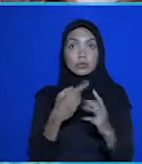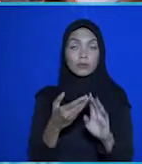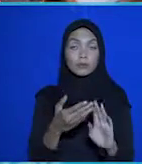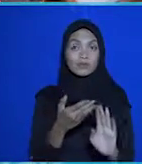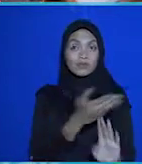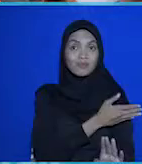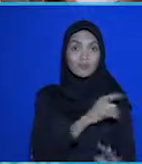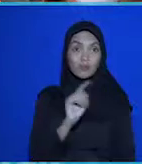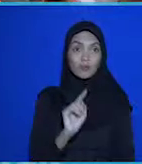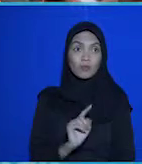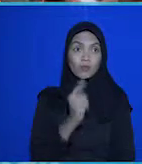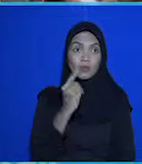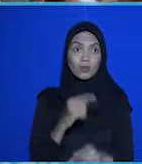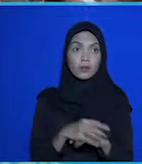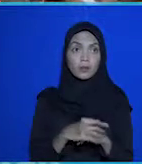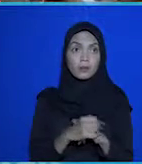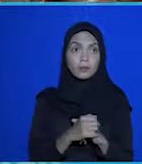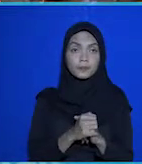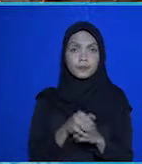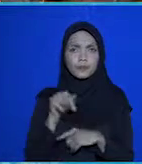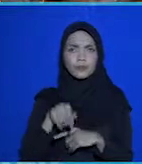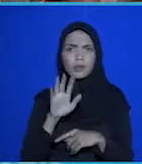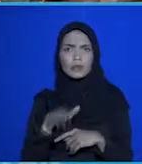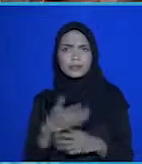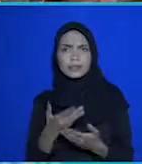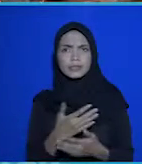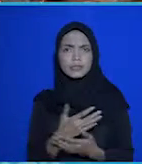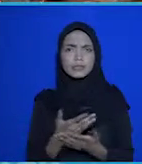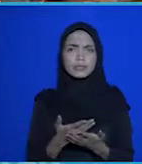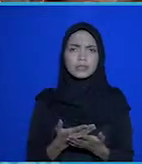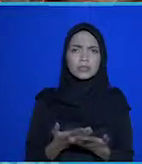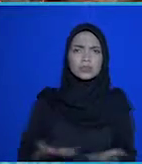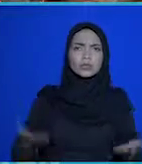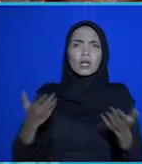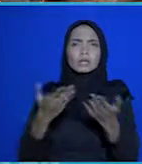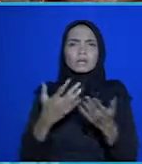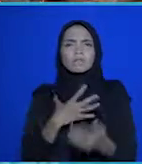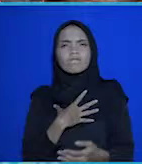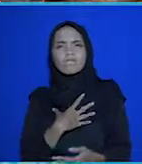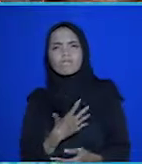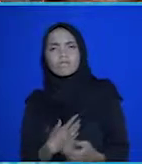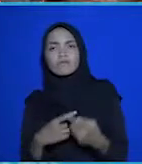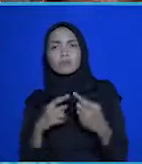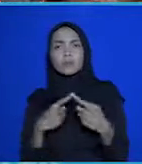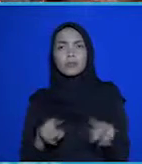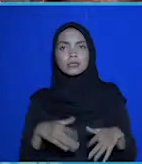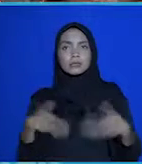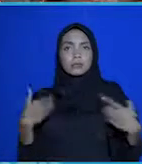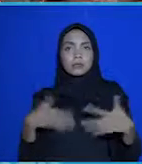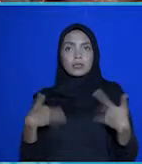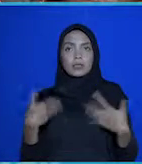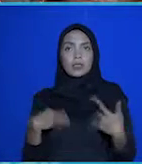kita ini, karena kita ini masih dalam suasana berduka tetapi juga